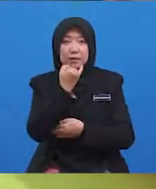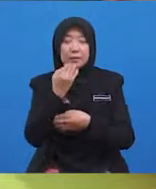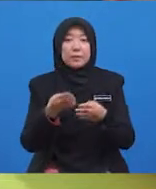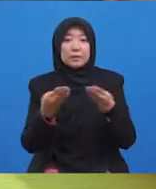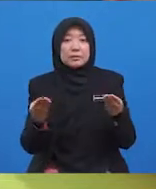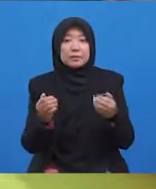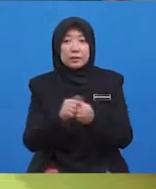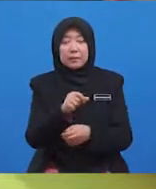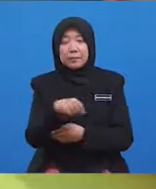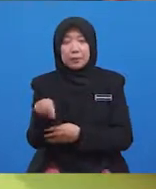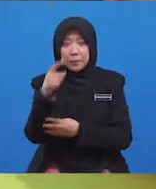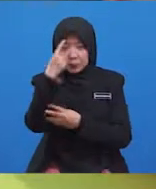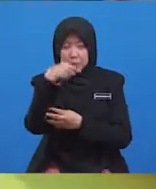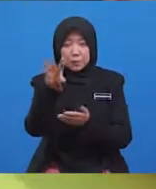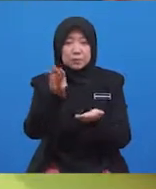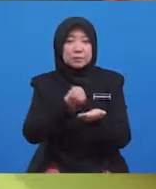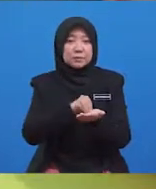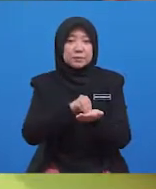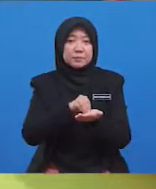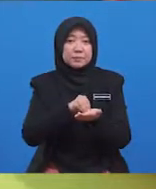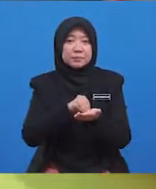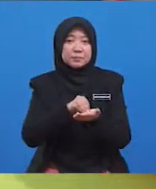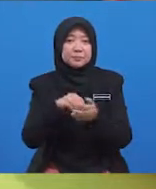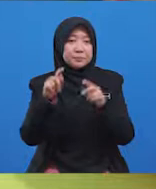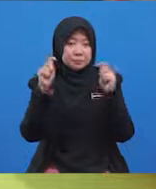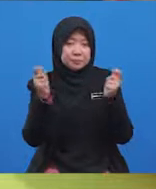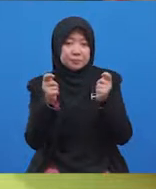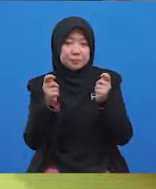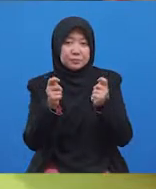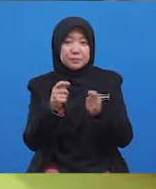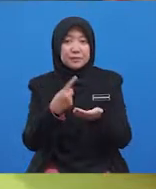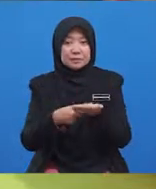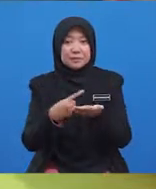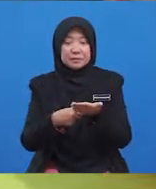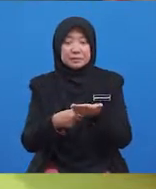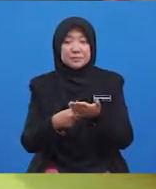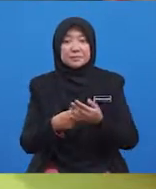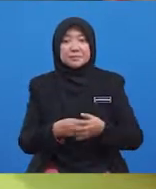kertas bagi mencatat setiap topik yang akan kita bincangkan sebentar lagi.